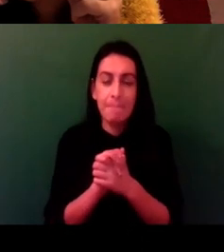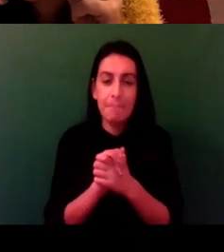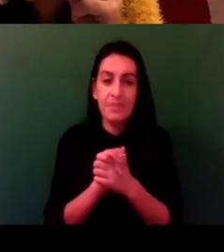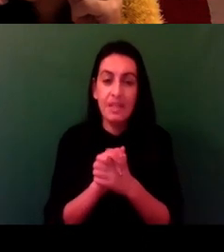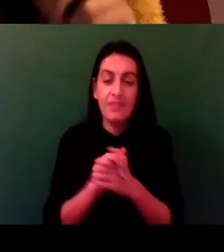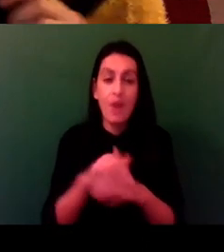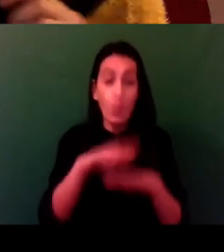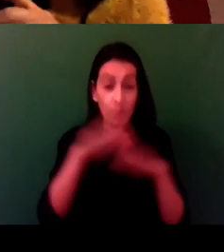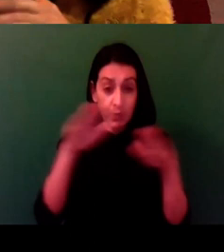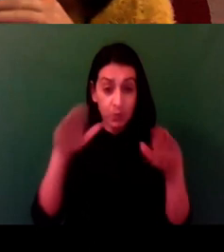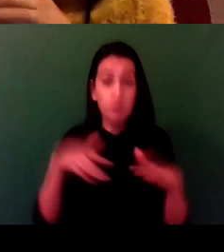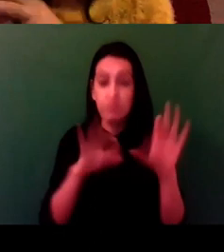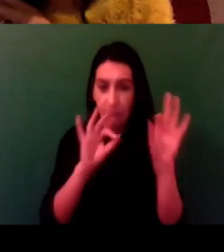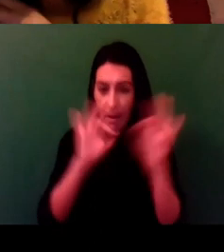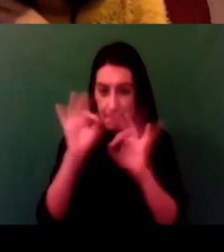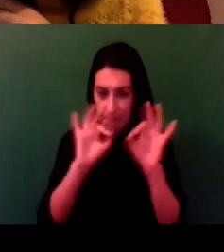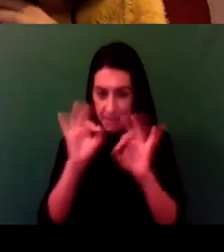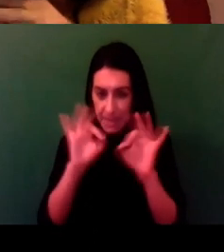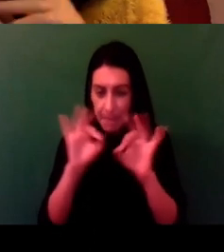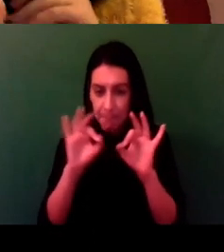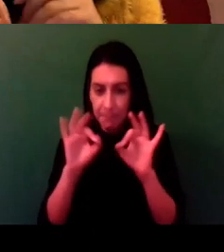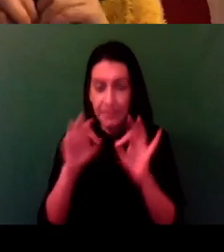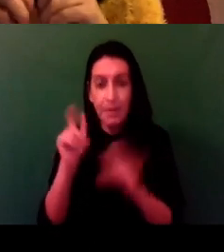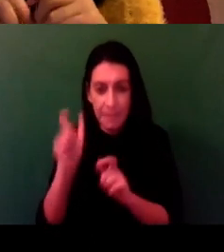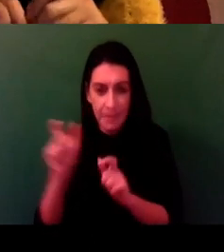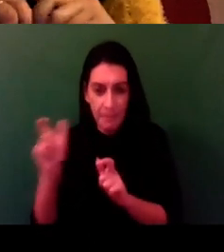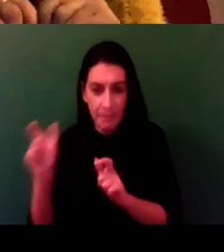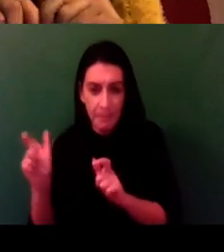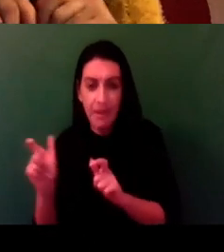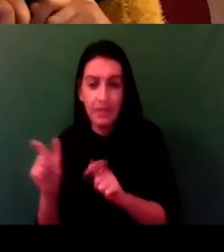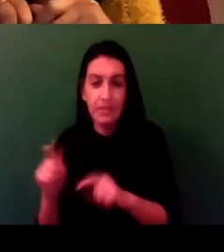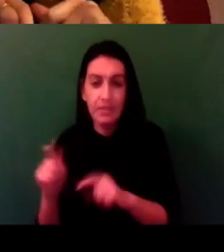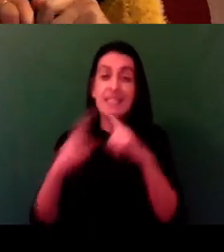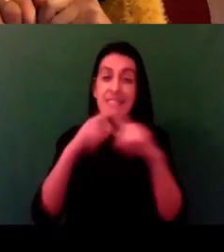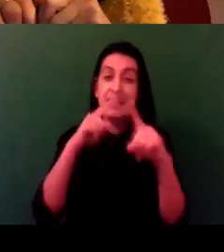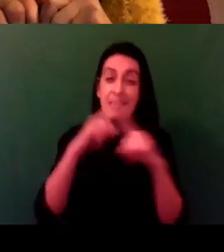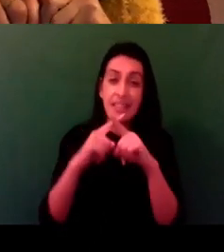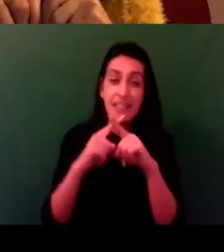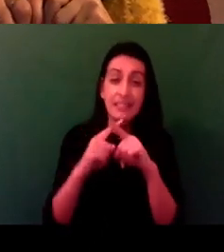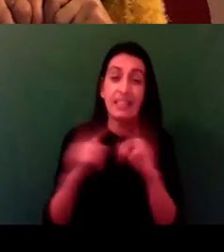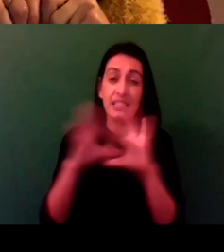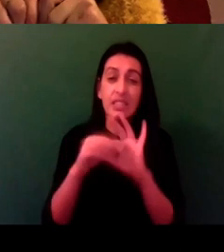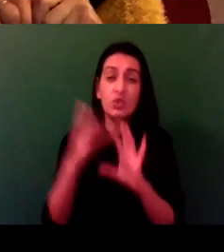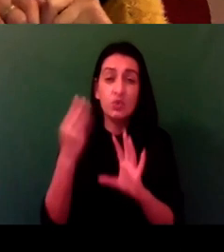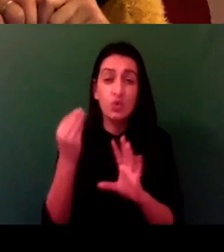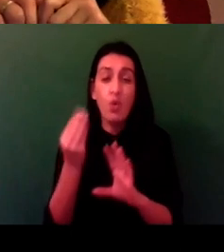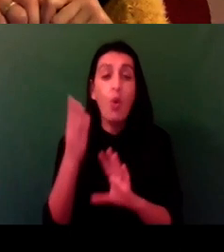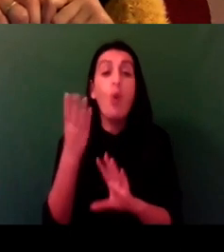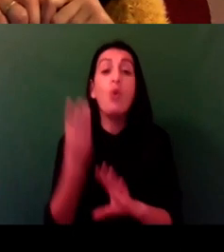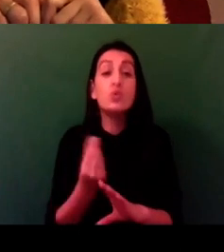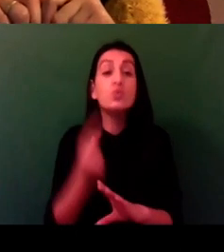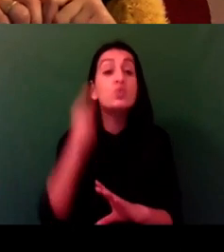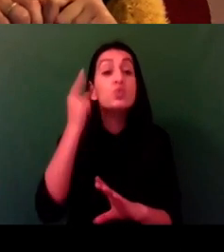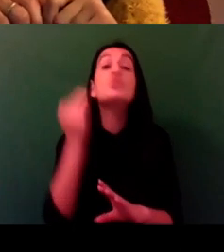bu alanın içindeki yaptığımız işin ne kadar politik bir iş olduğunu farkında olduğumuzu ben düşünmüyorum. Bu eğitim alanından da başlıyor Yaşar'ın az